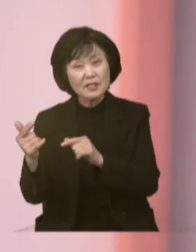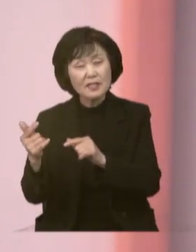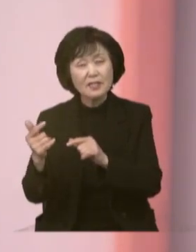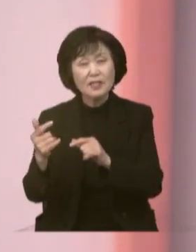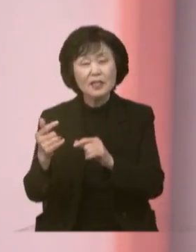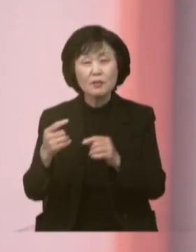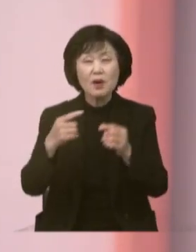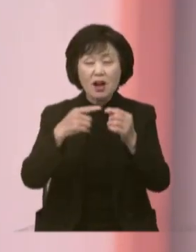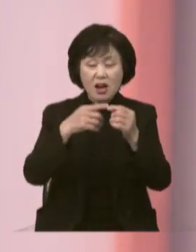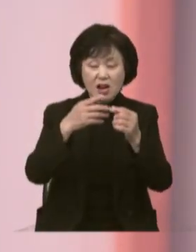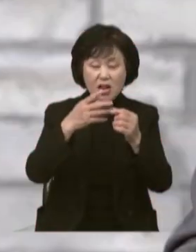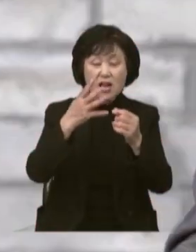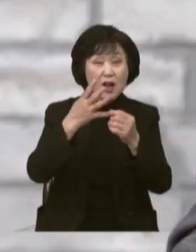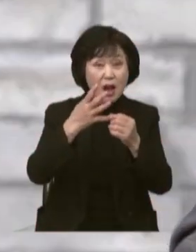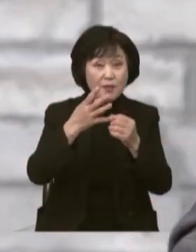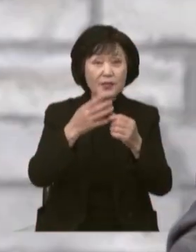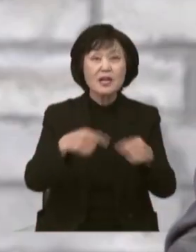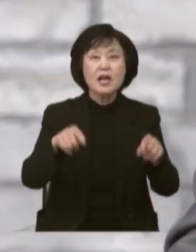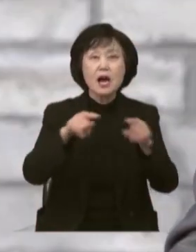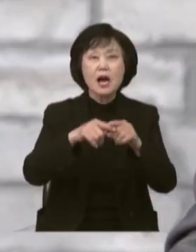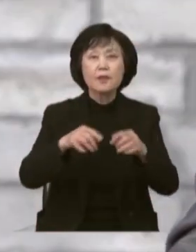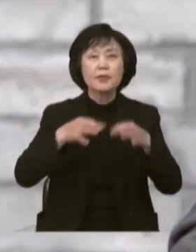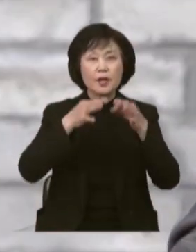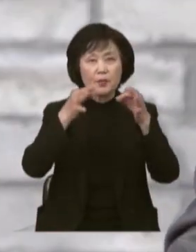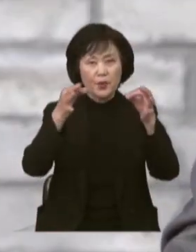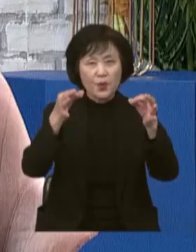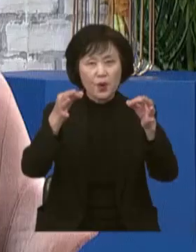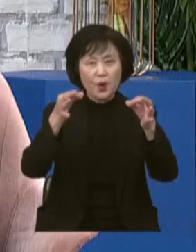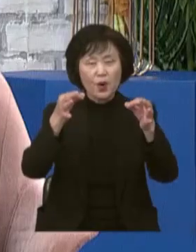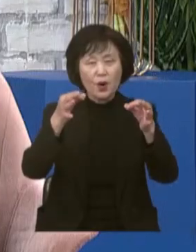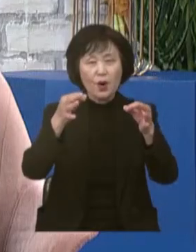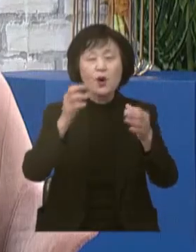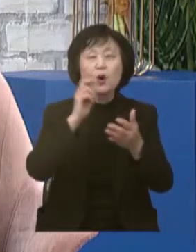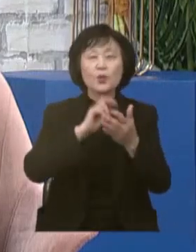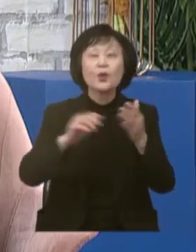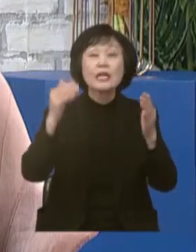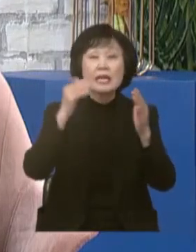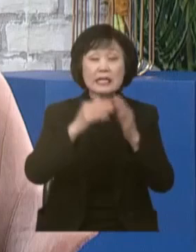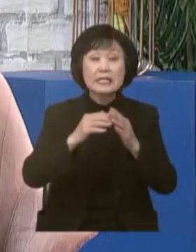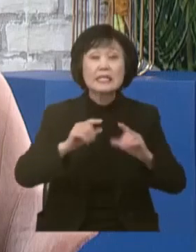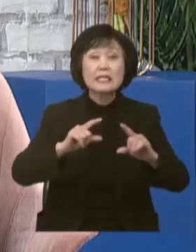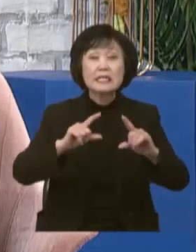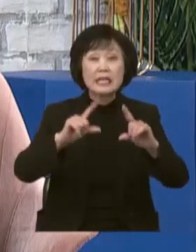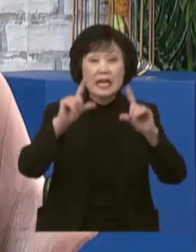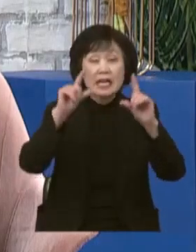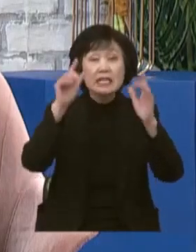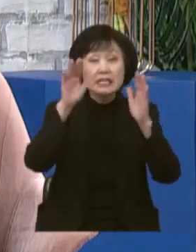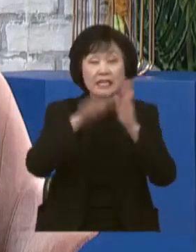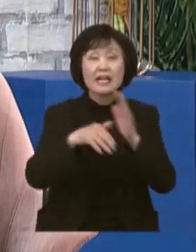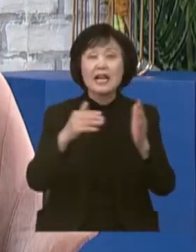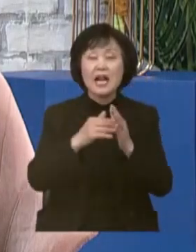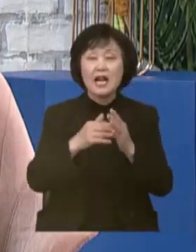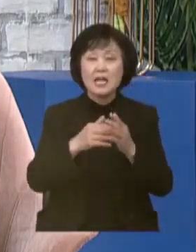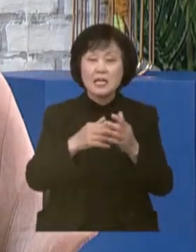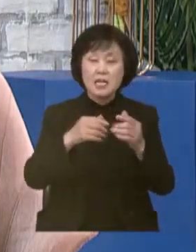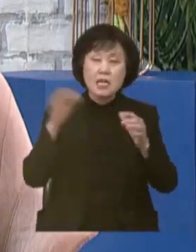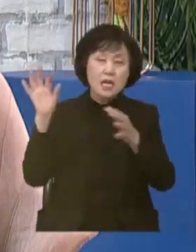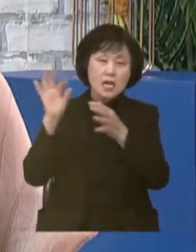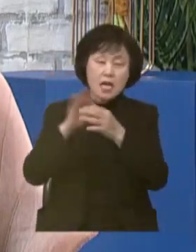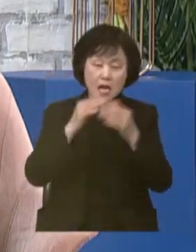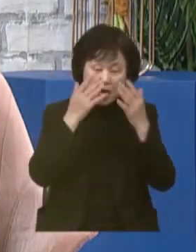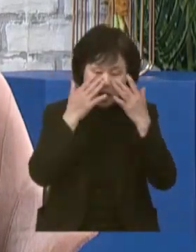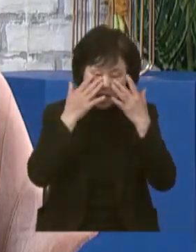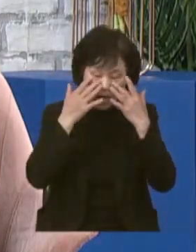살아계신 예수님을 만났어요. 아멘. 아멘. 아니 나 같은 주인 살리실 딱 그 소절 딱